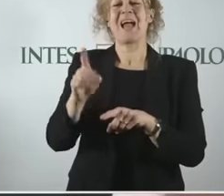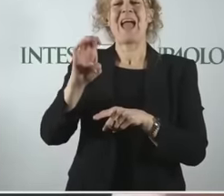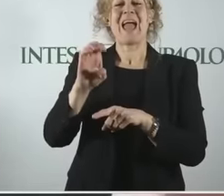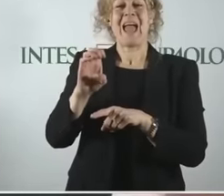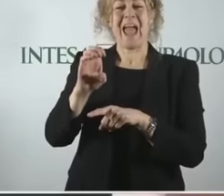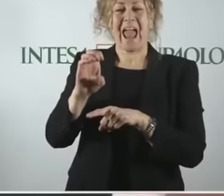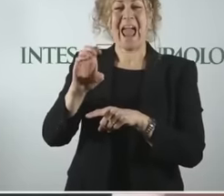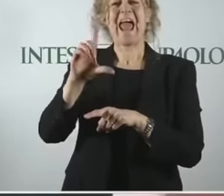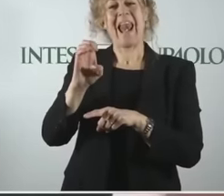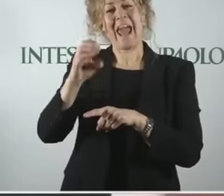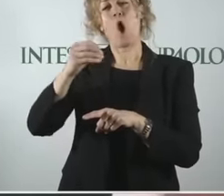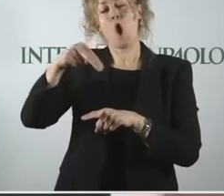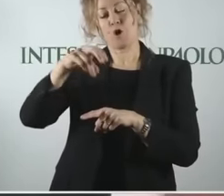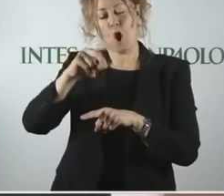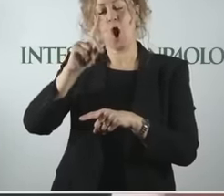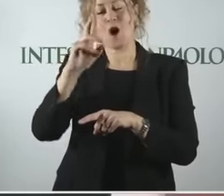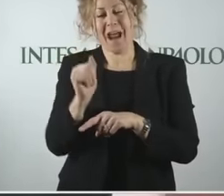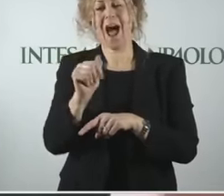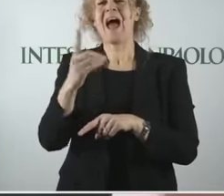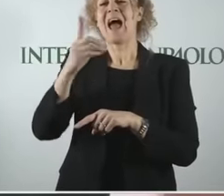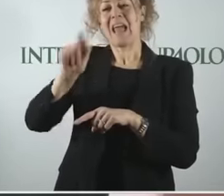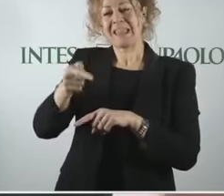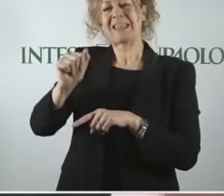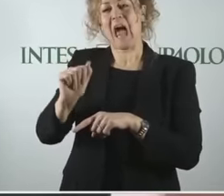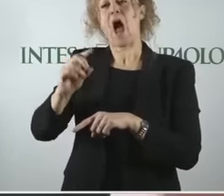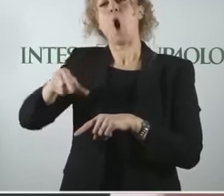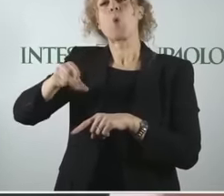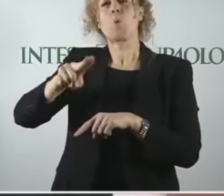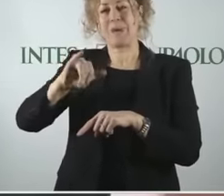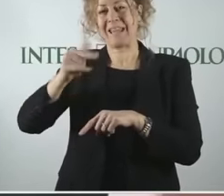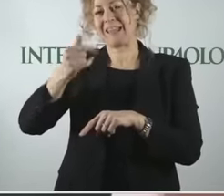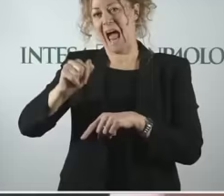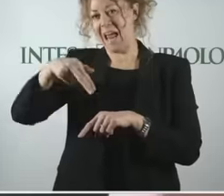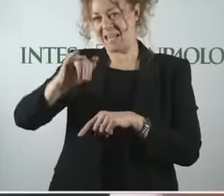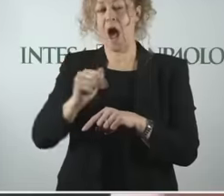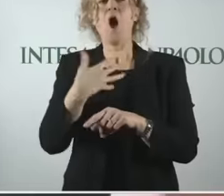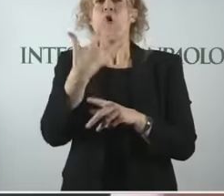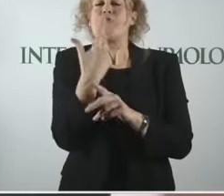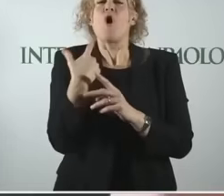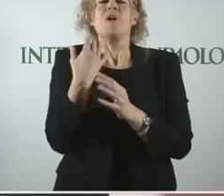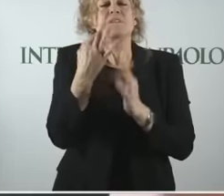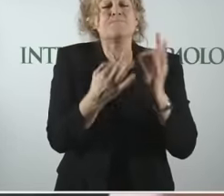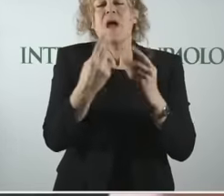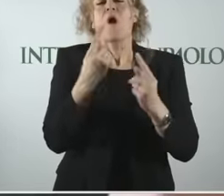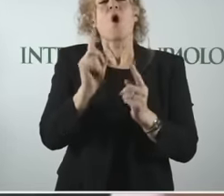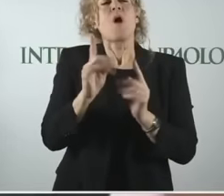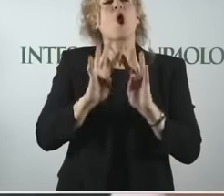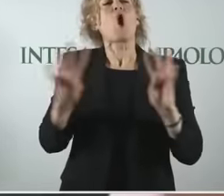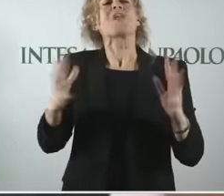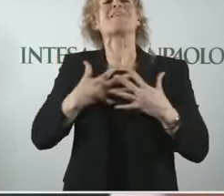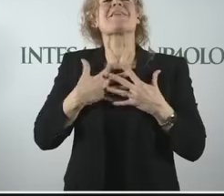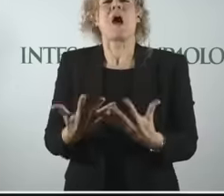quitan Vorrei chiederle di spiegare che cos'erano Le corti d'amore grazie visto che prima mi ha sgridato che